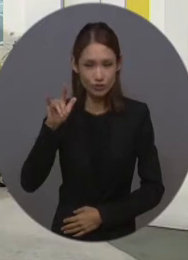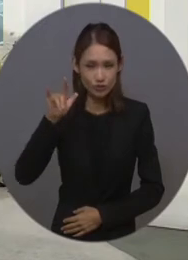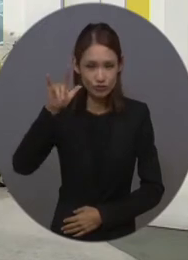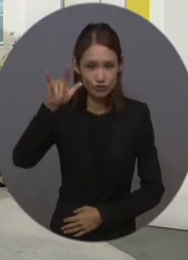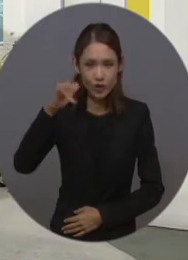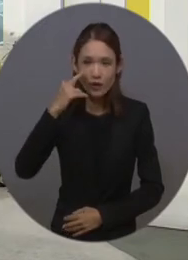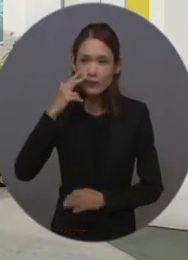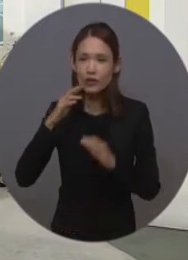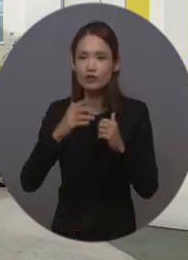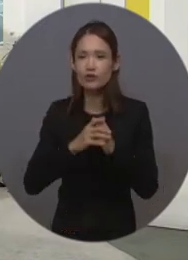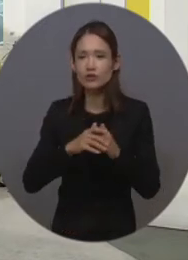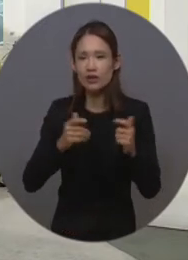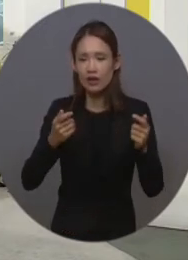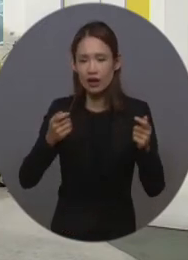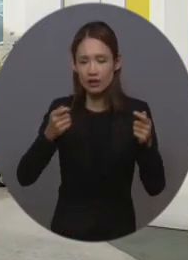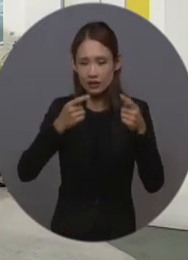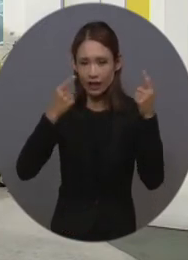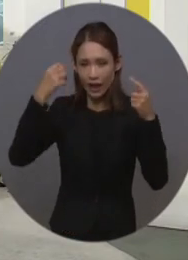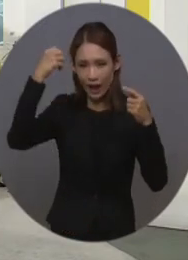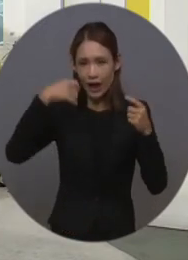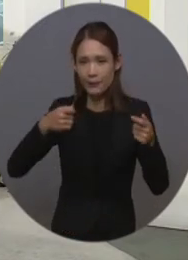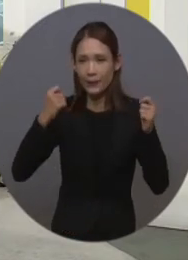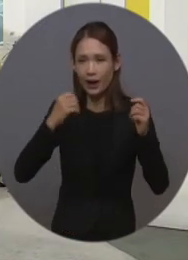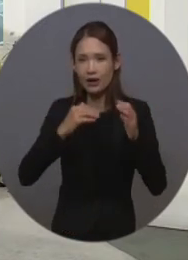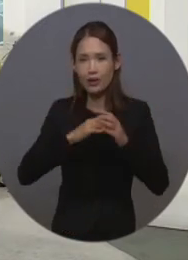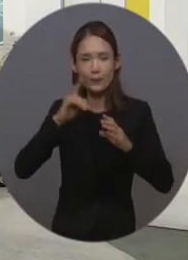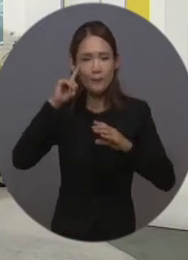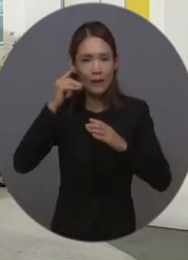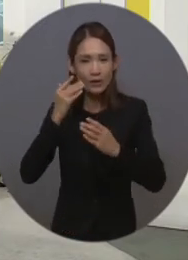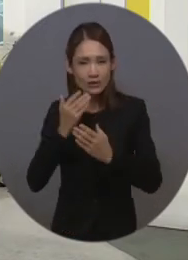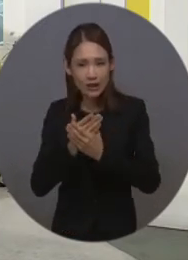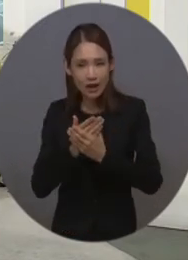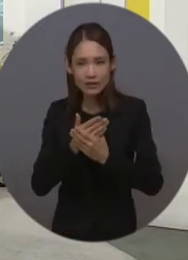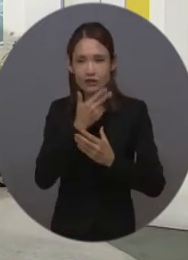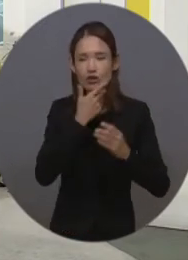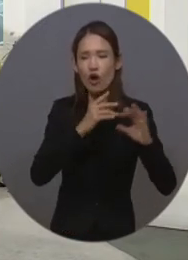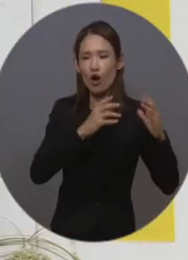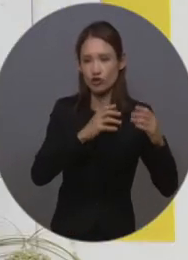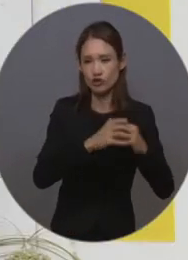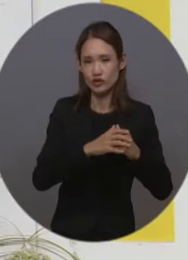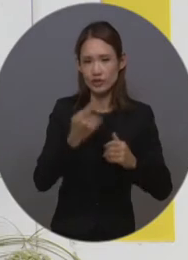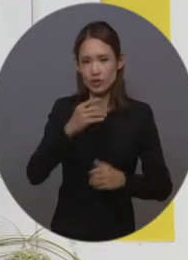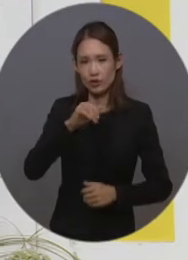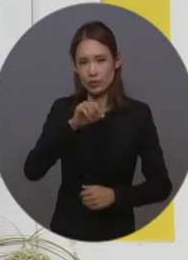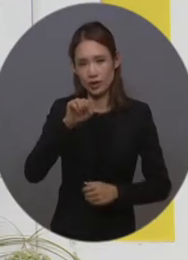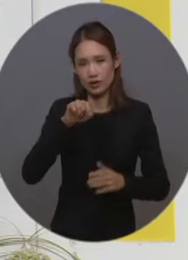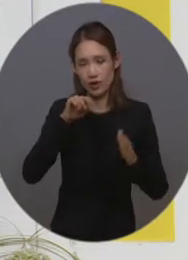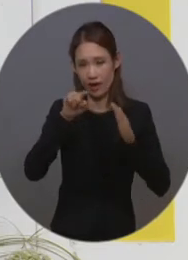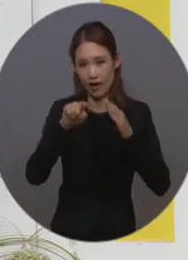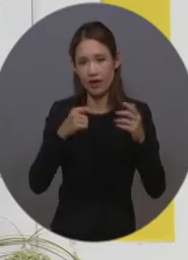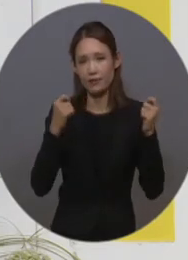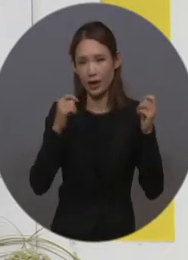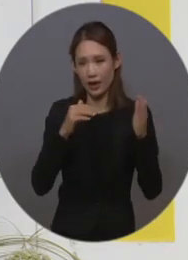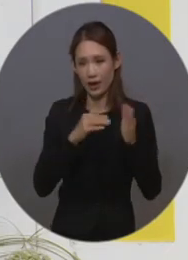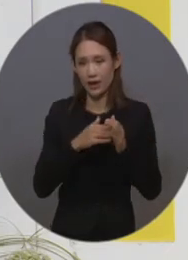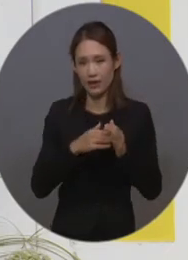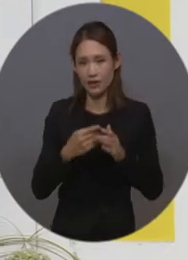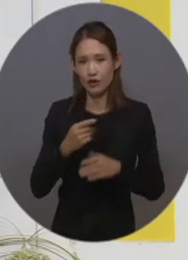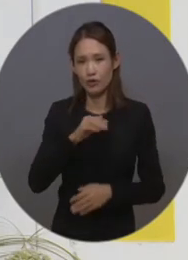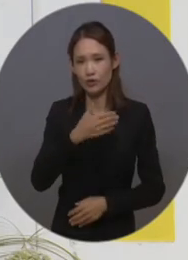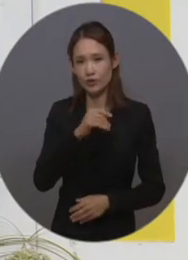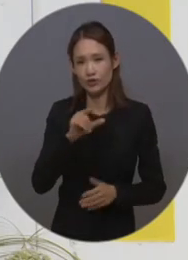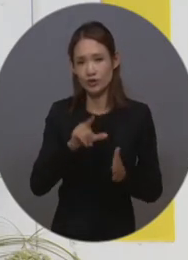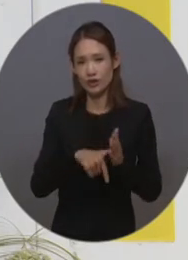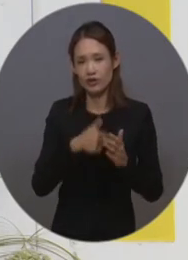그다음에 석사학위를 마치고 네. 박사학위를 이제 영국에서 85년에 가서 네. 했습니다. 그리고 90년대 초에는 제가 영국의